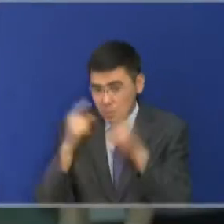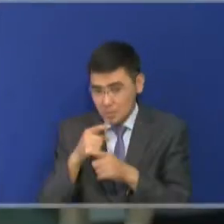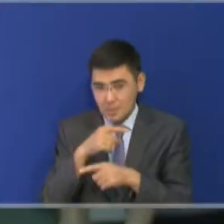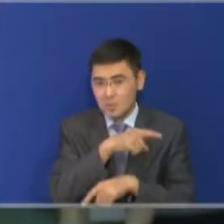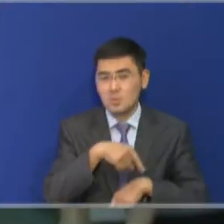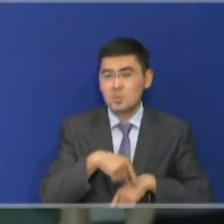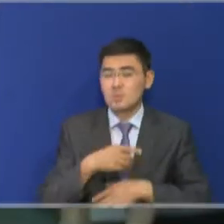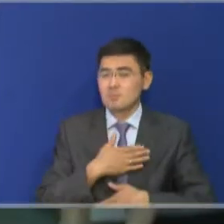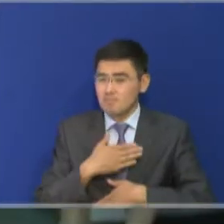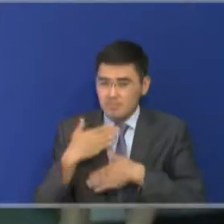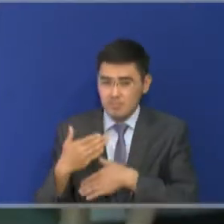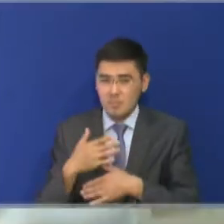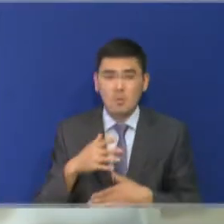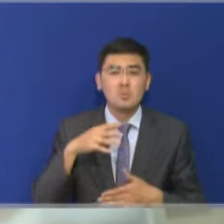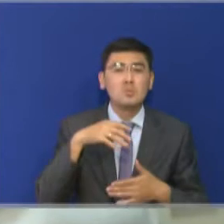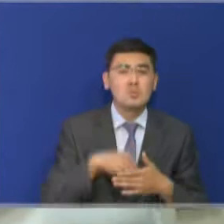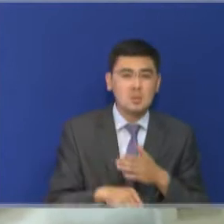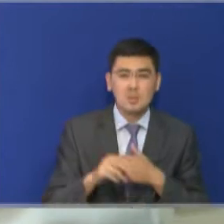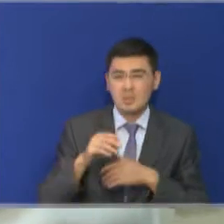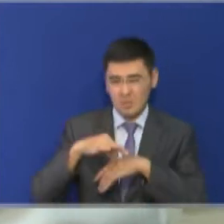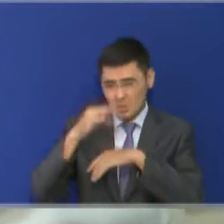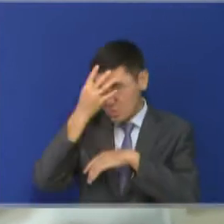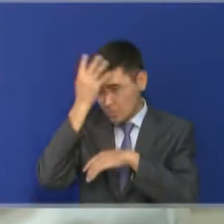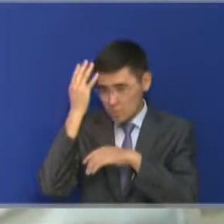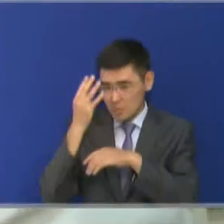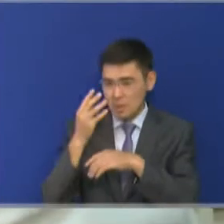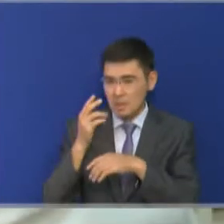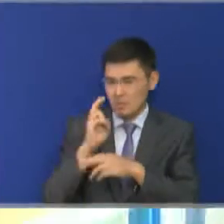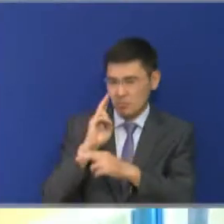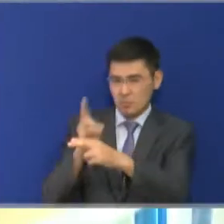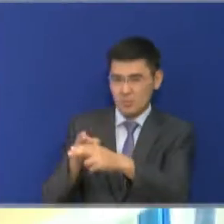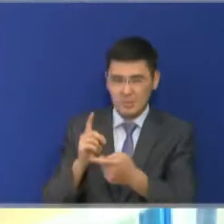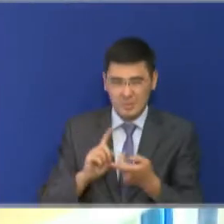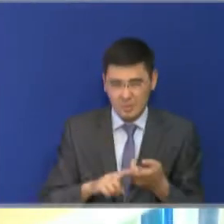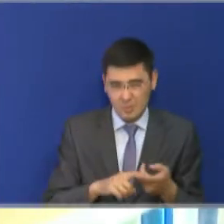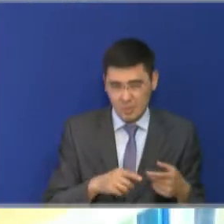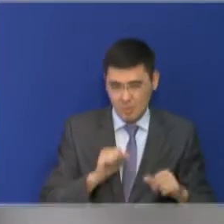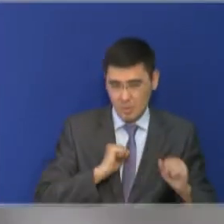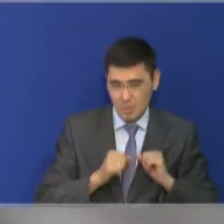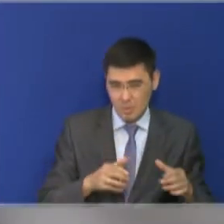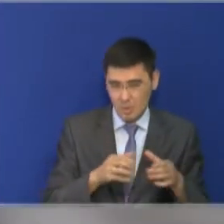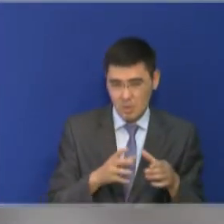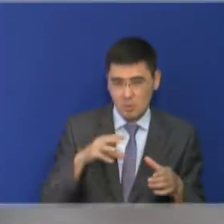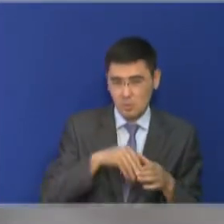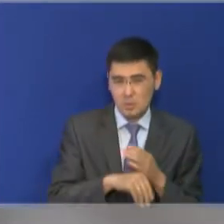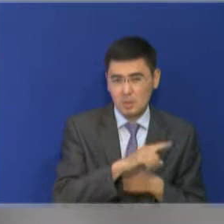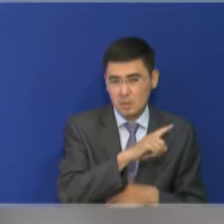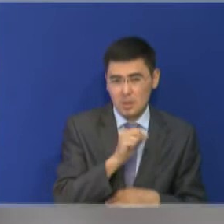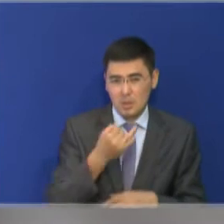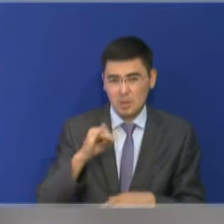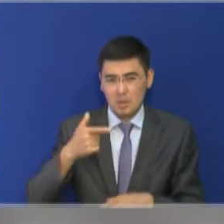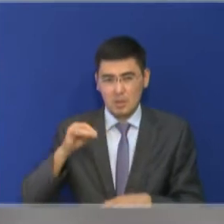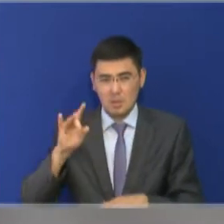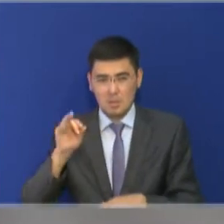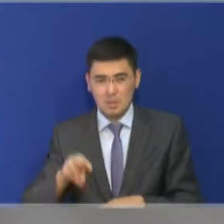білдіруде. Солардың бірі COVID-19 бойынша шұғыл бригаданың дәрігері Айгерім Айтжанова. Еліміздің президенті